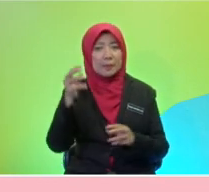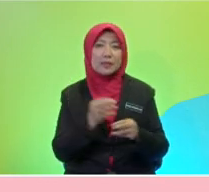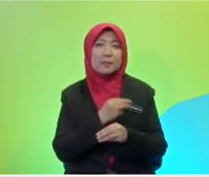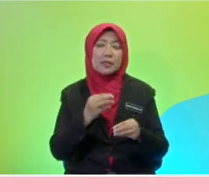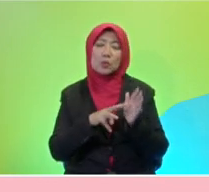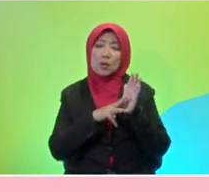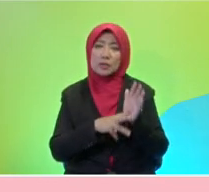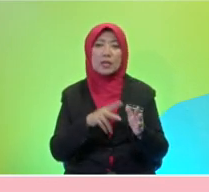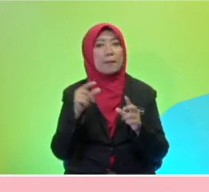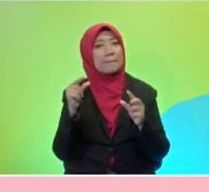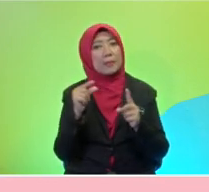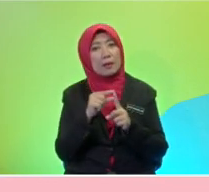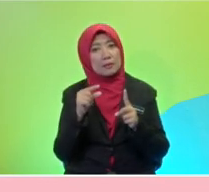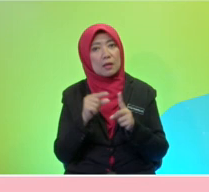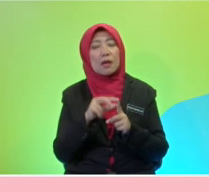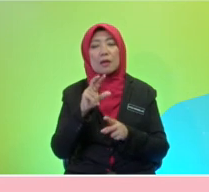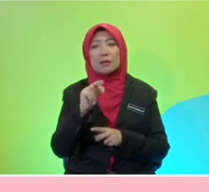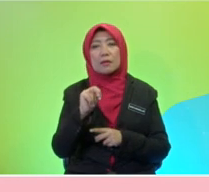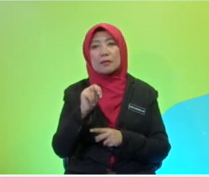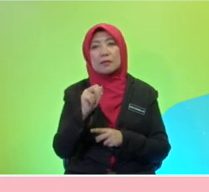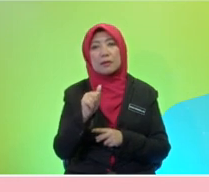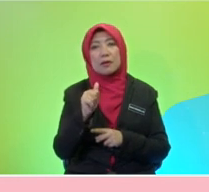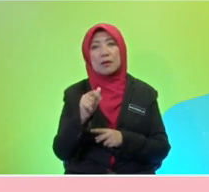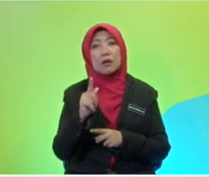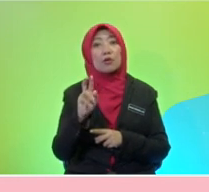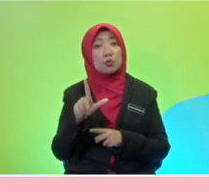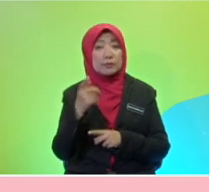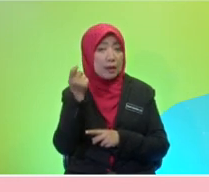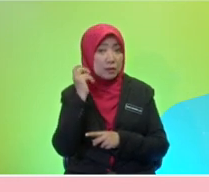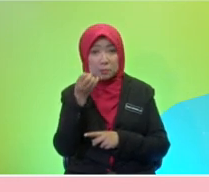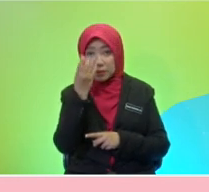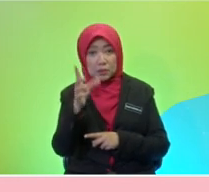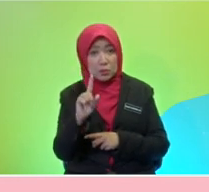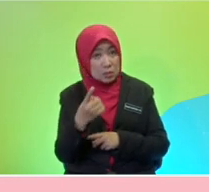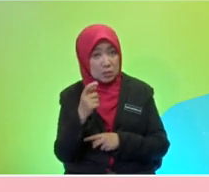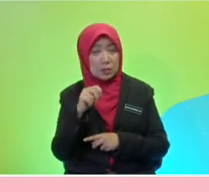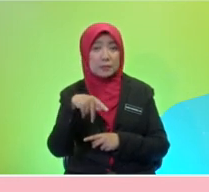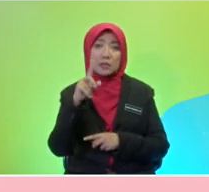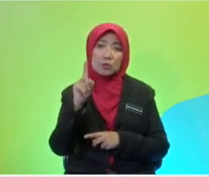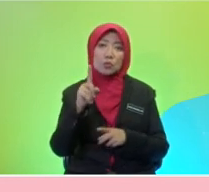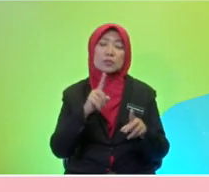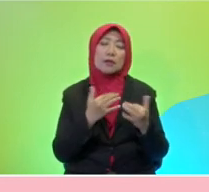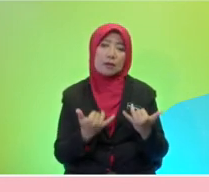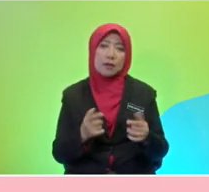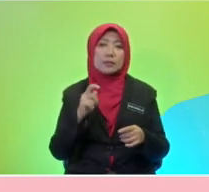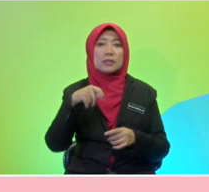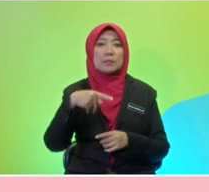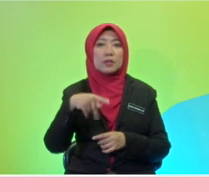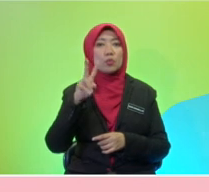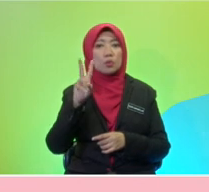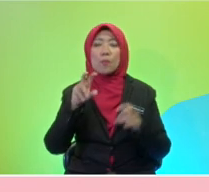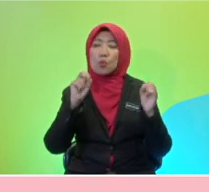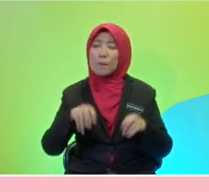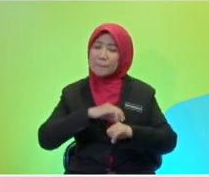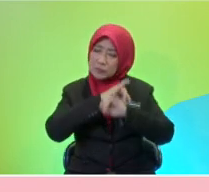perkataan menakkul Kemudian yang kedua menerangkan tadi menyatakan saja kan TV 1 sekarang tv2 dibully menyerangkai